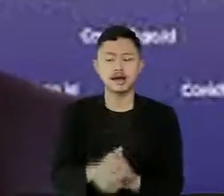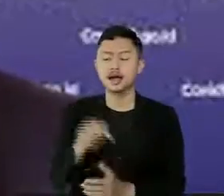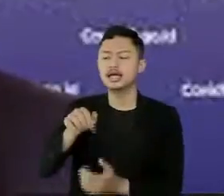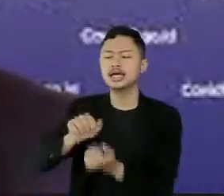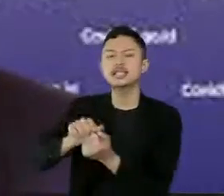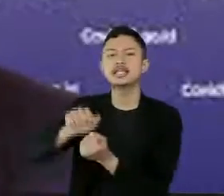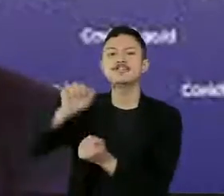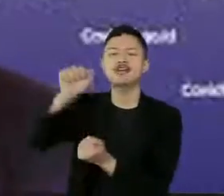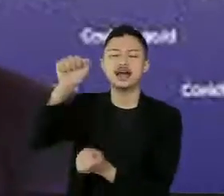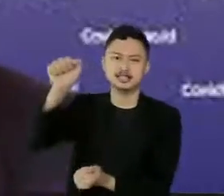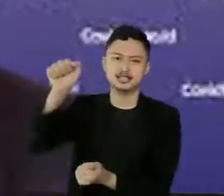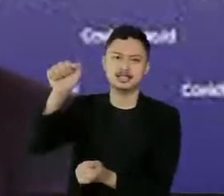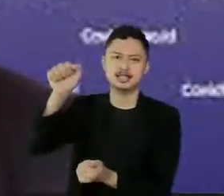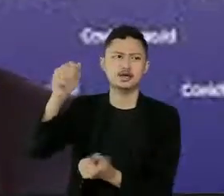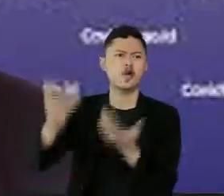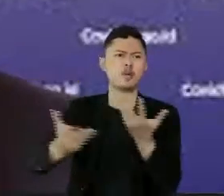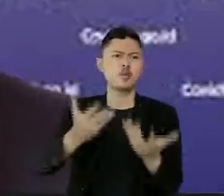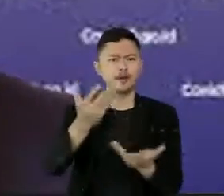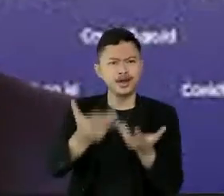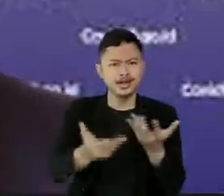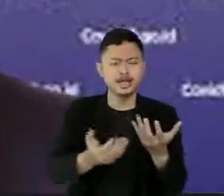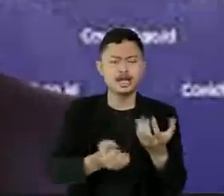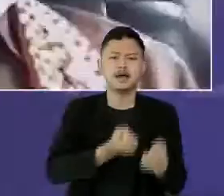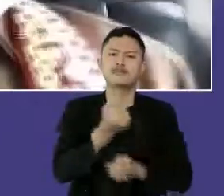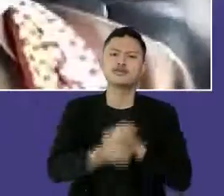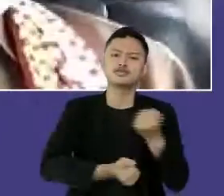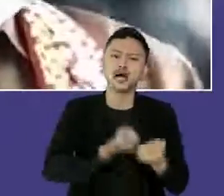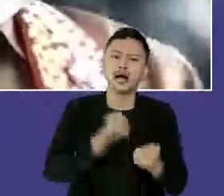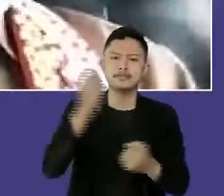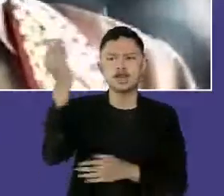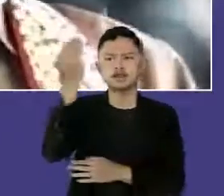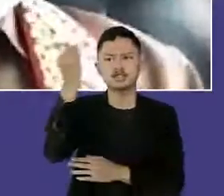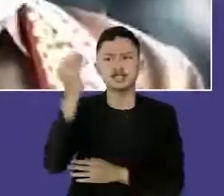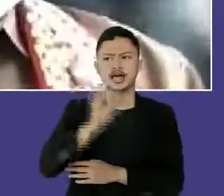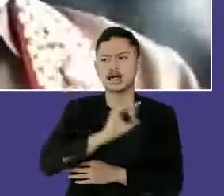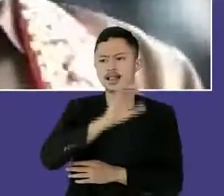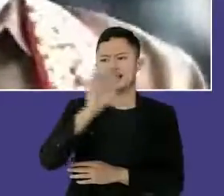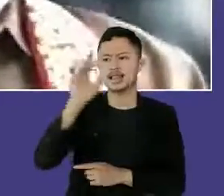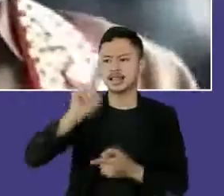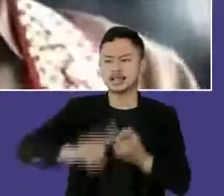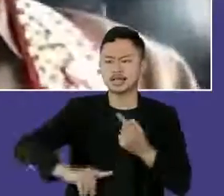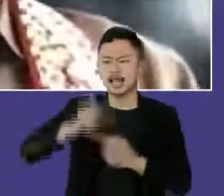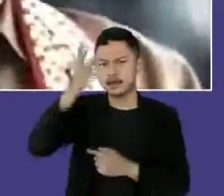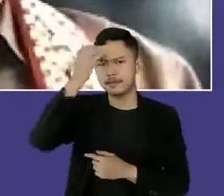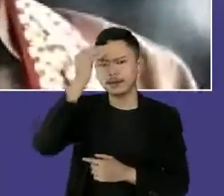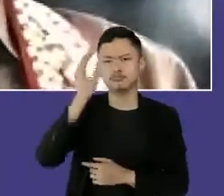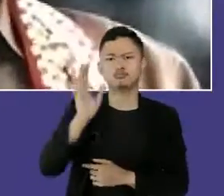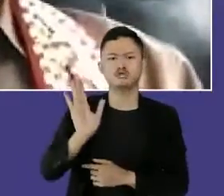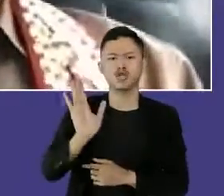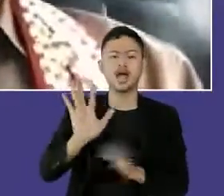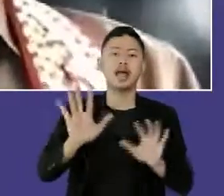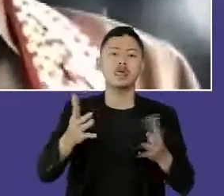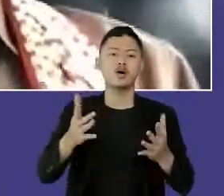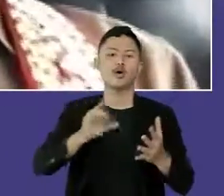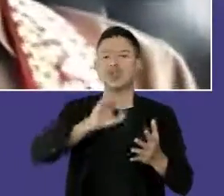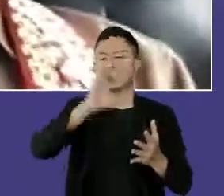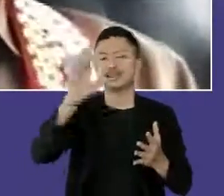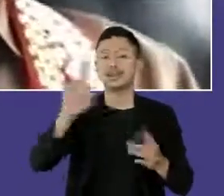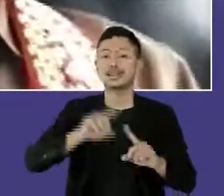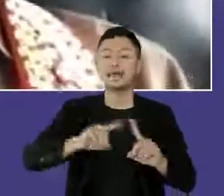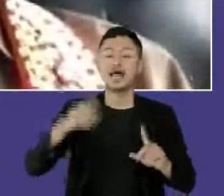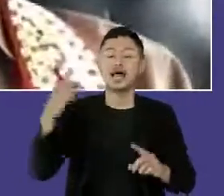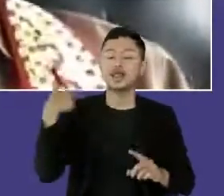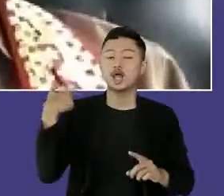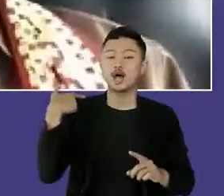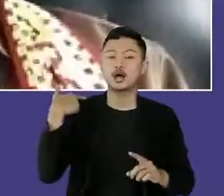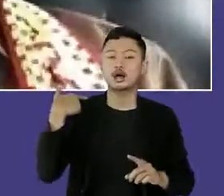sertifikasi yang tentu saja sudah sangat familiar ya bagi pelaku pariwisata dan yang terkait di dalamnya. Tapi